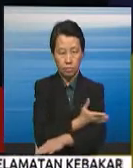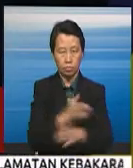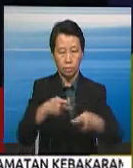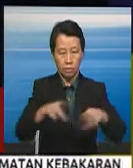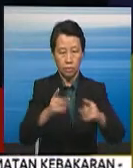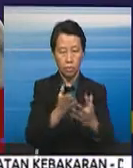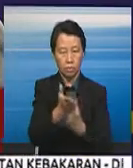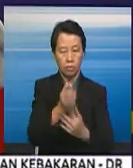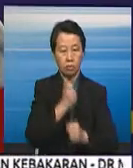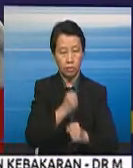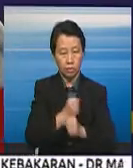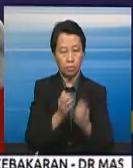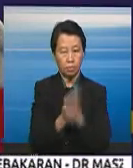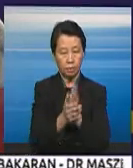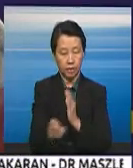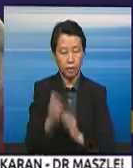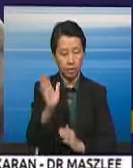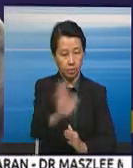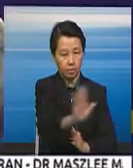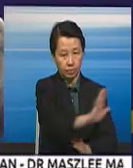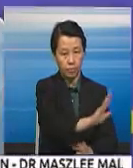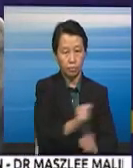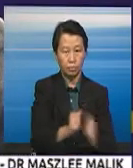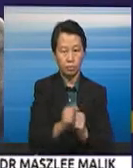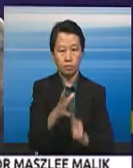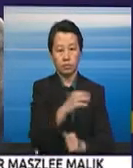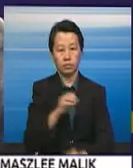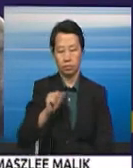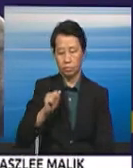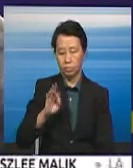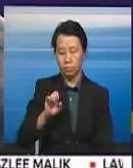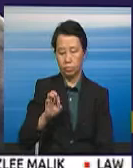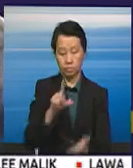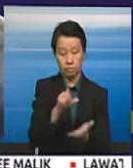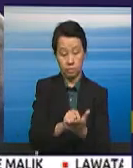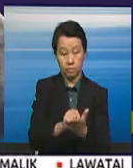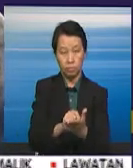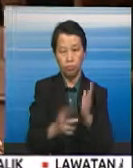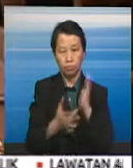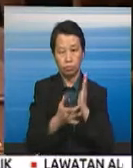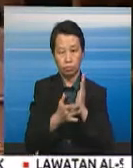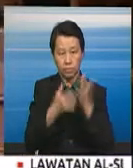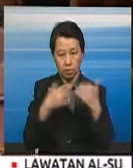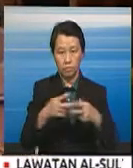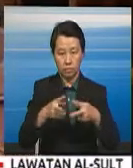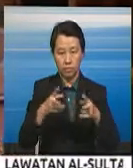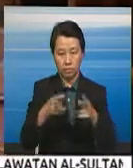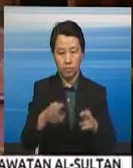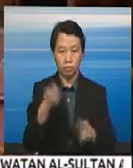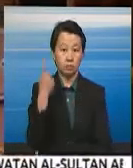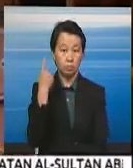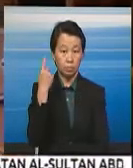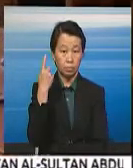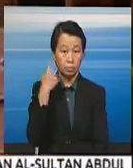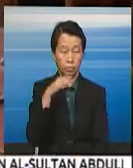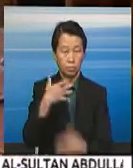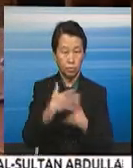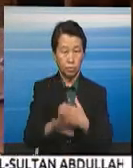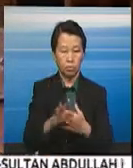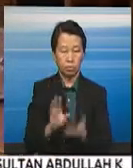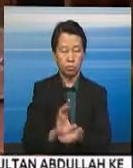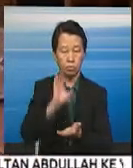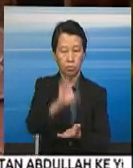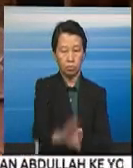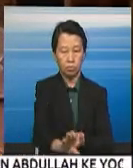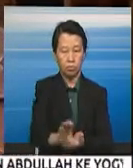melalui karier dan bakat mereka tersendiri. Afro, sebuah media platform teknologi telah dirasmikan baru-baru ini selepas